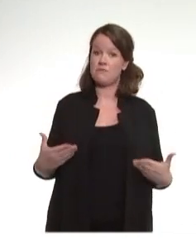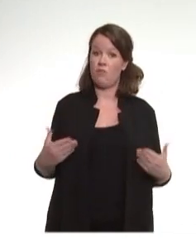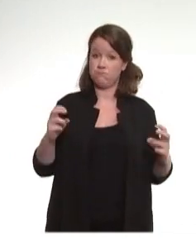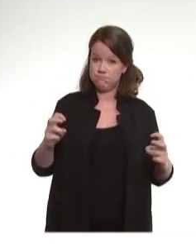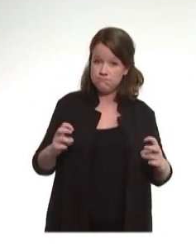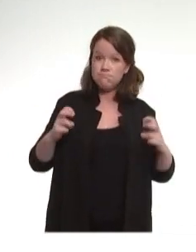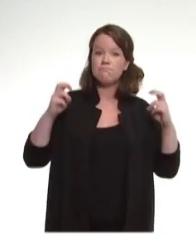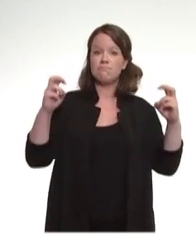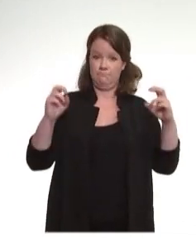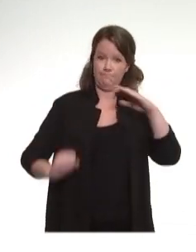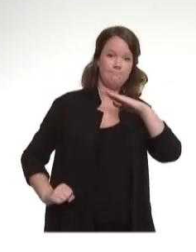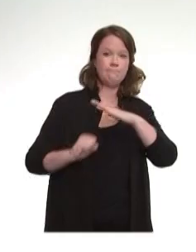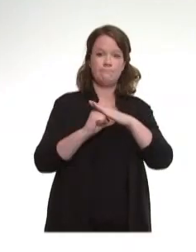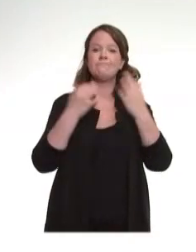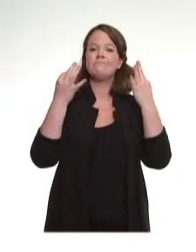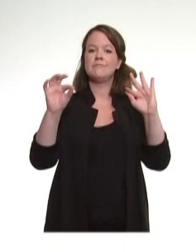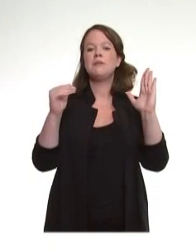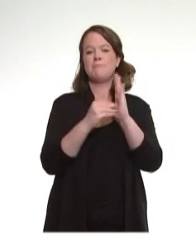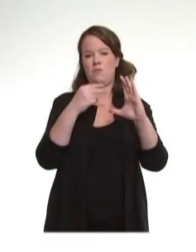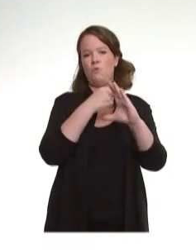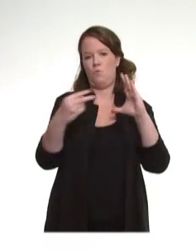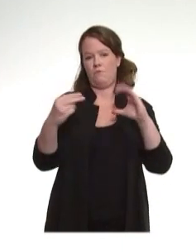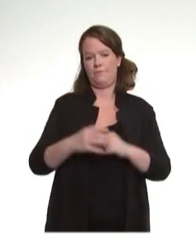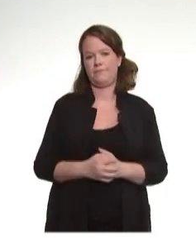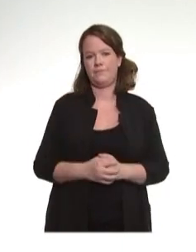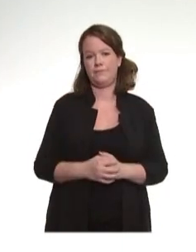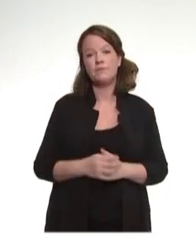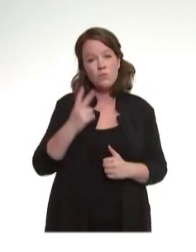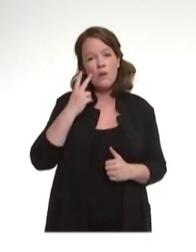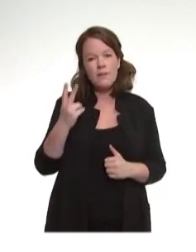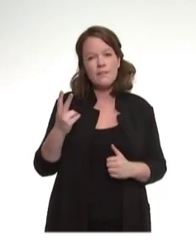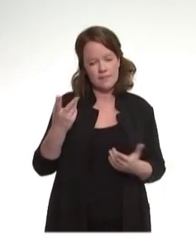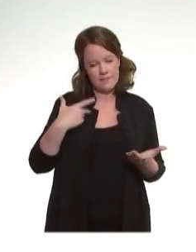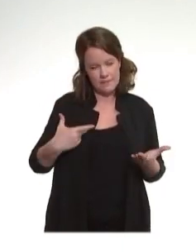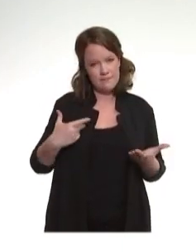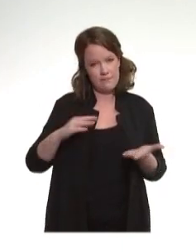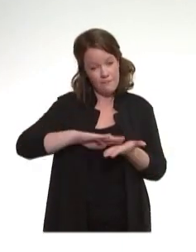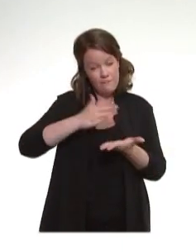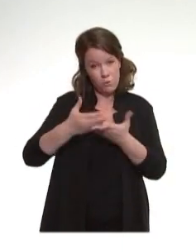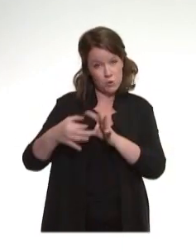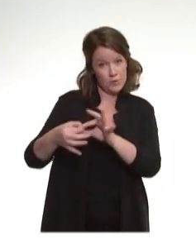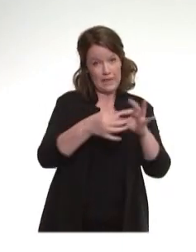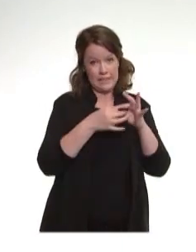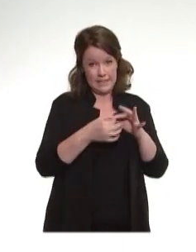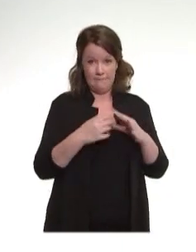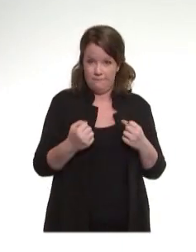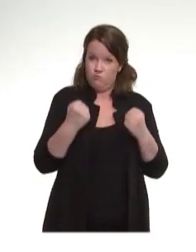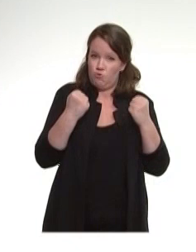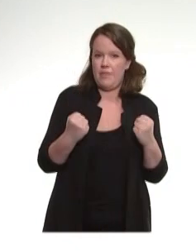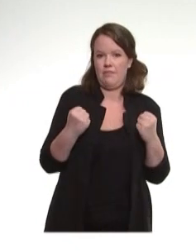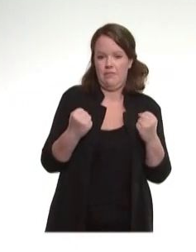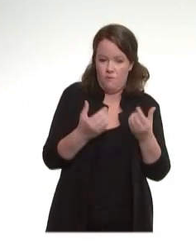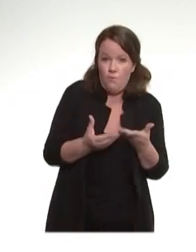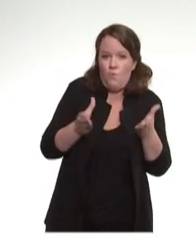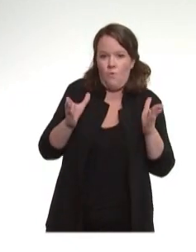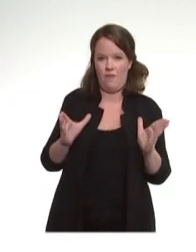10000 euros c'est donc un renforcement massif du fonds de solidarité qui est proposé aujourd'hui pour tenir compte des